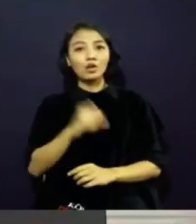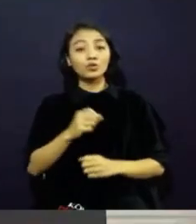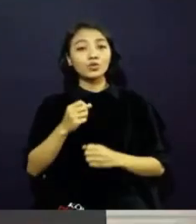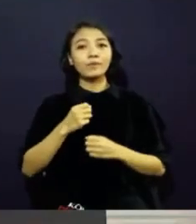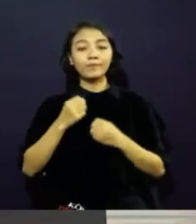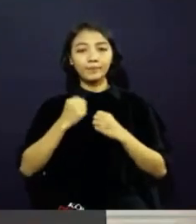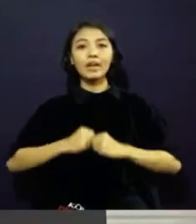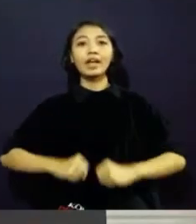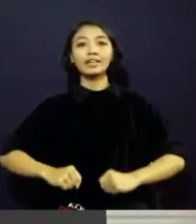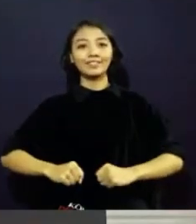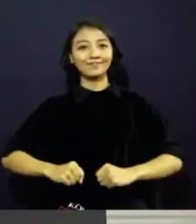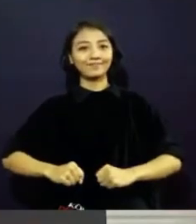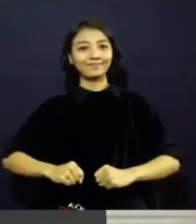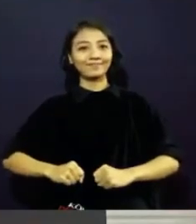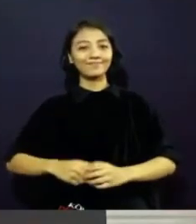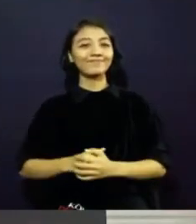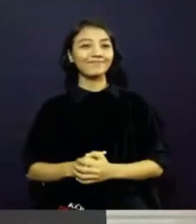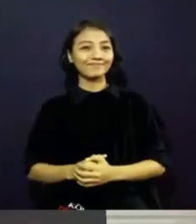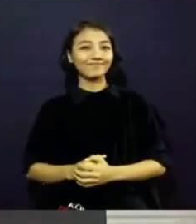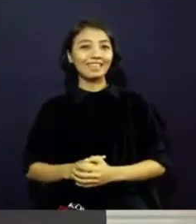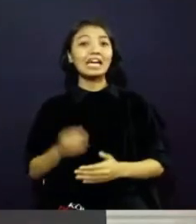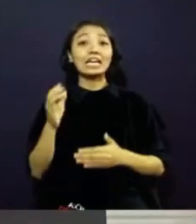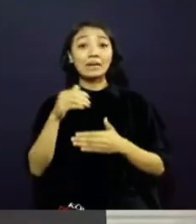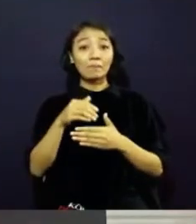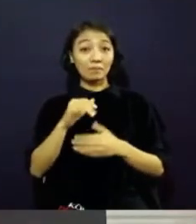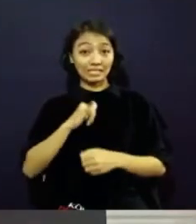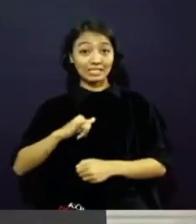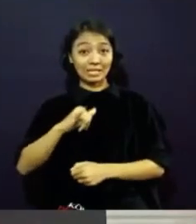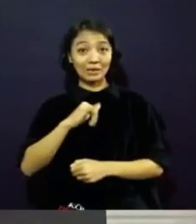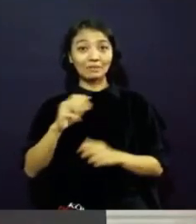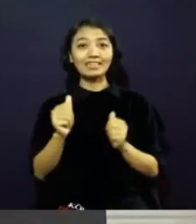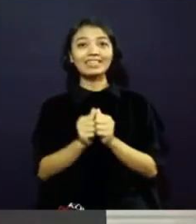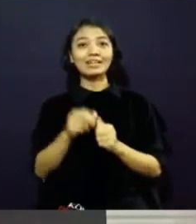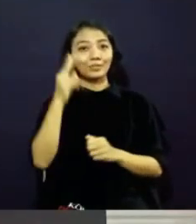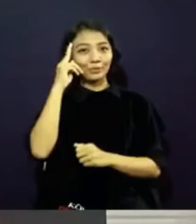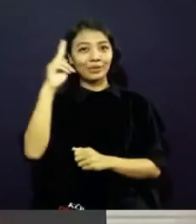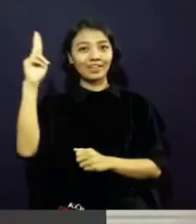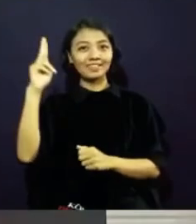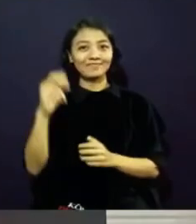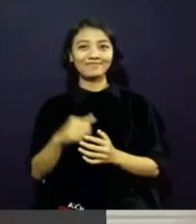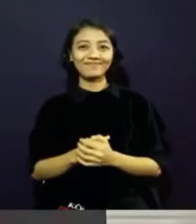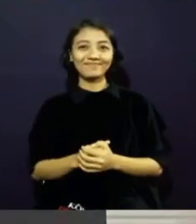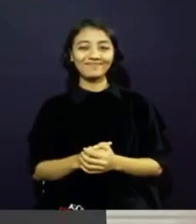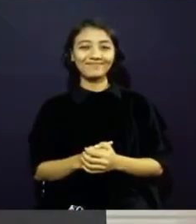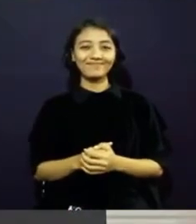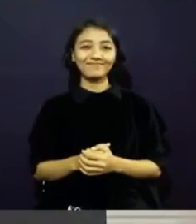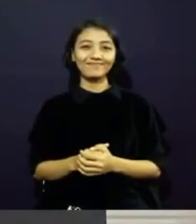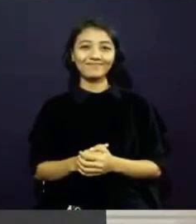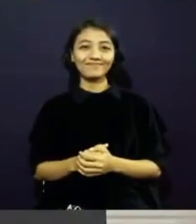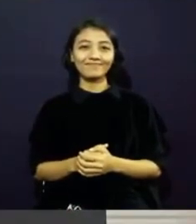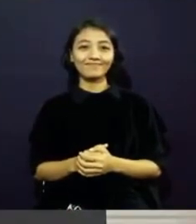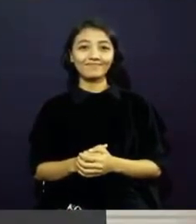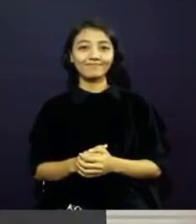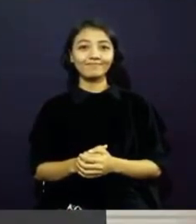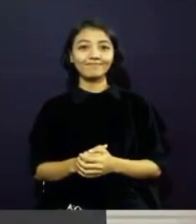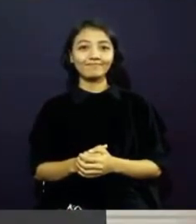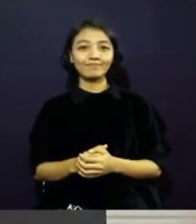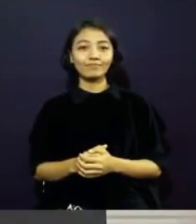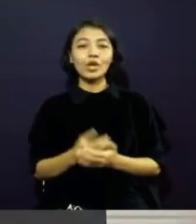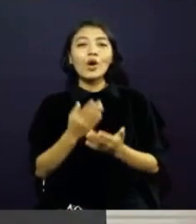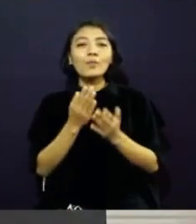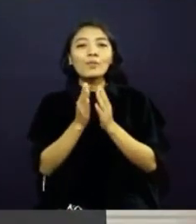nyaman sendiri dan takut kalau kita takut masih ada Imam lain yang bisa membantu untuk